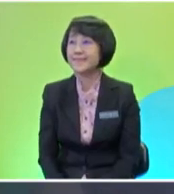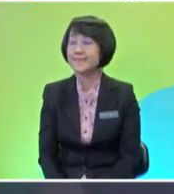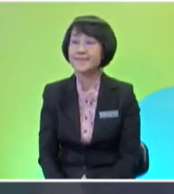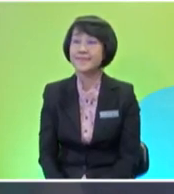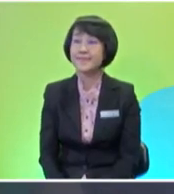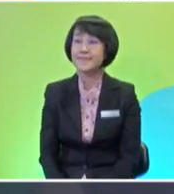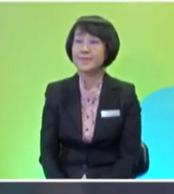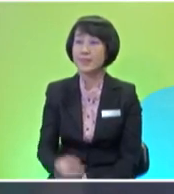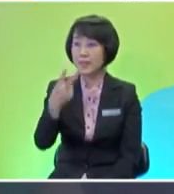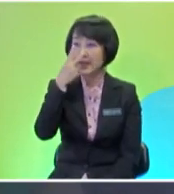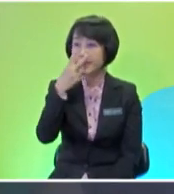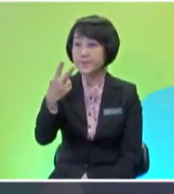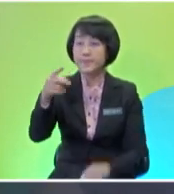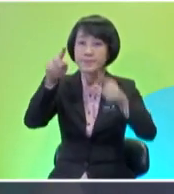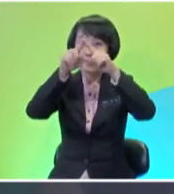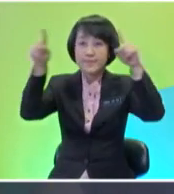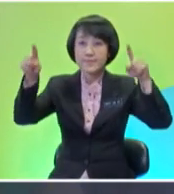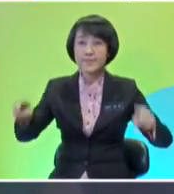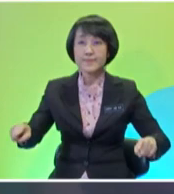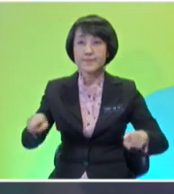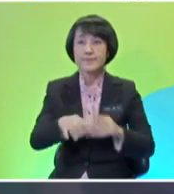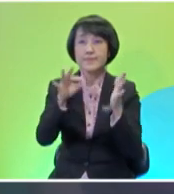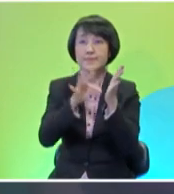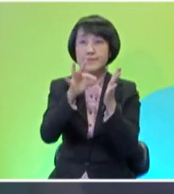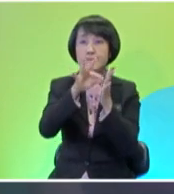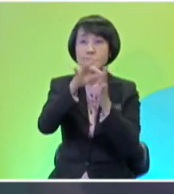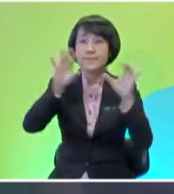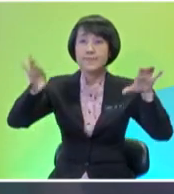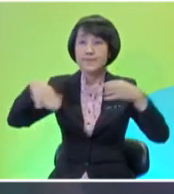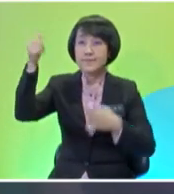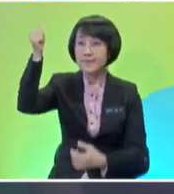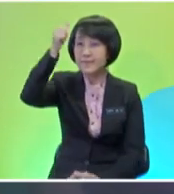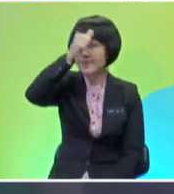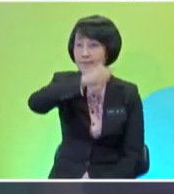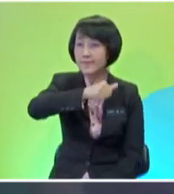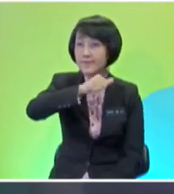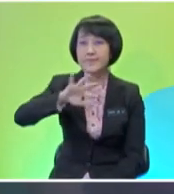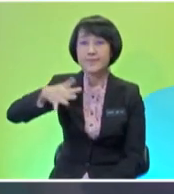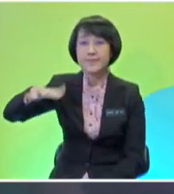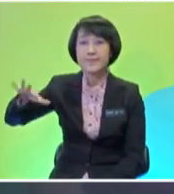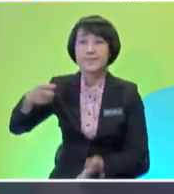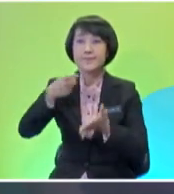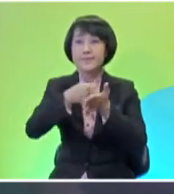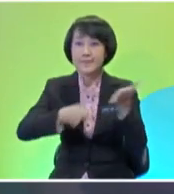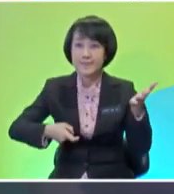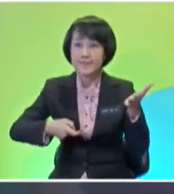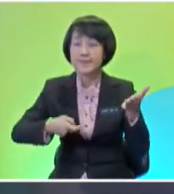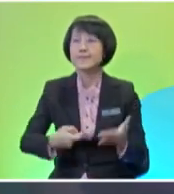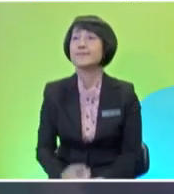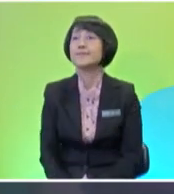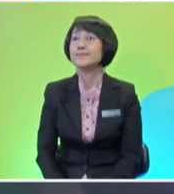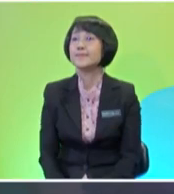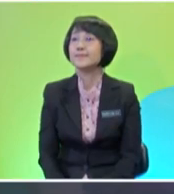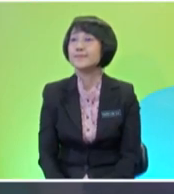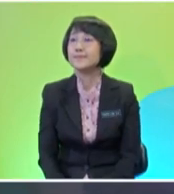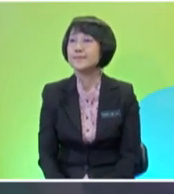lihat dekat sebelah kanan Irfan tu, ada mengira dan membuat anggaran kos. Kita ada jadual kat situ. Okay. Boleh Irfan angkat dulu? Boleh. Okey, baik. Irfan boleh